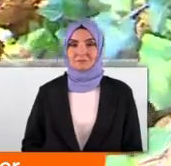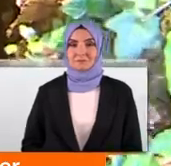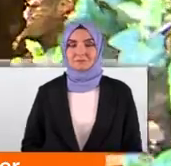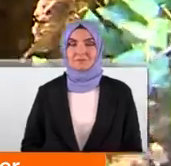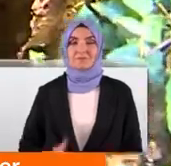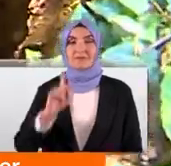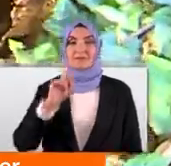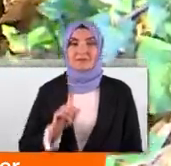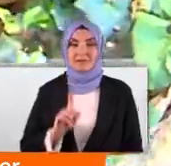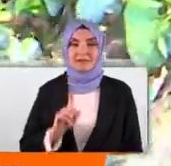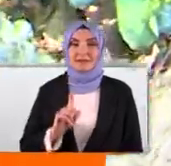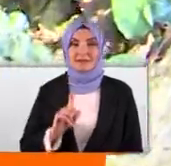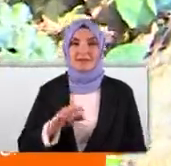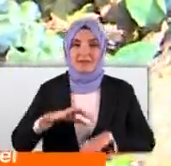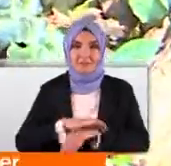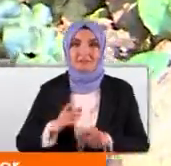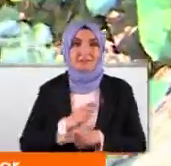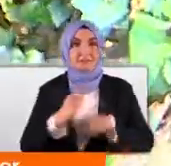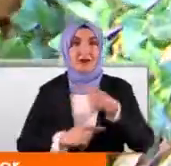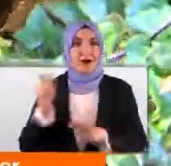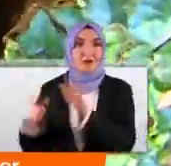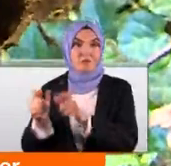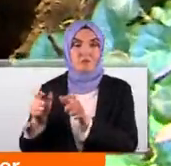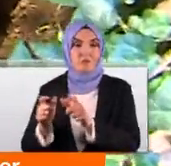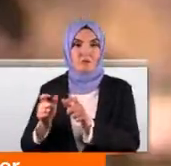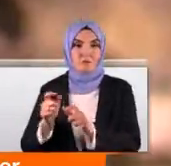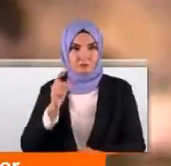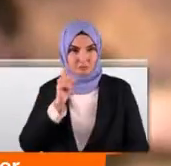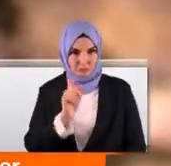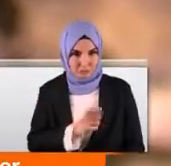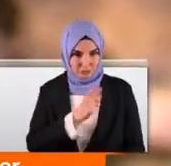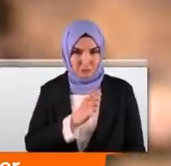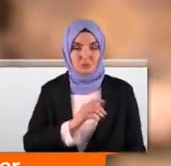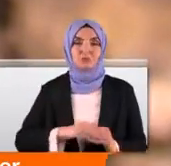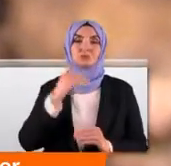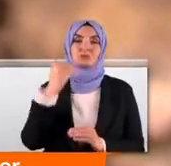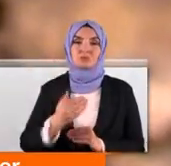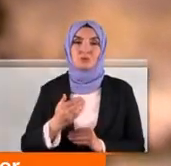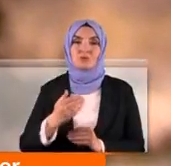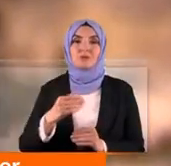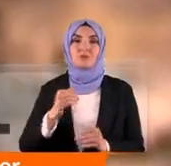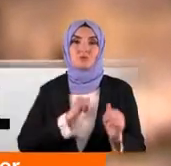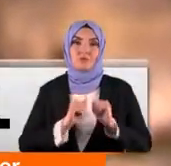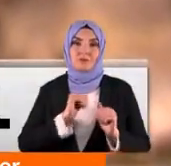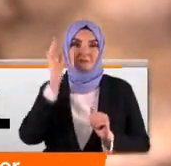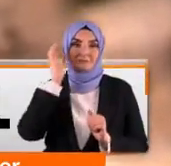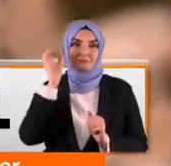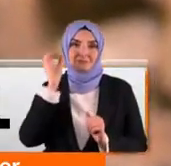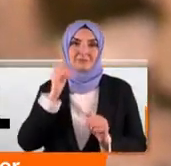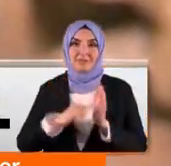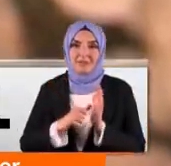Önce defineciler keşfediyor, sonra arkeologlar fark ediyor. Bu tünel Üsküdar'ın bir ucundan diğer ucuna